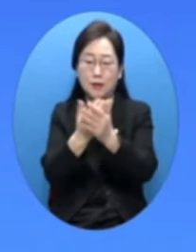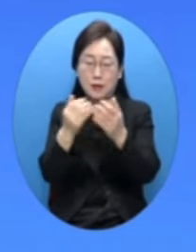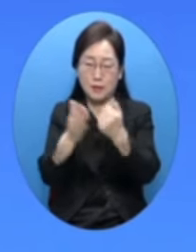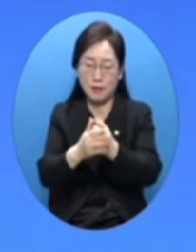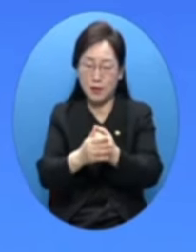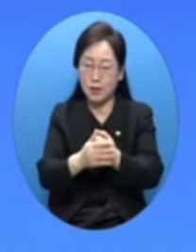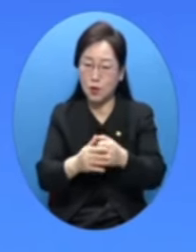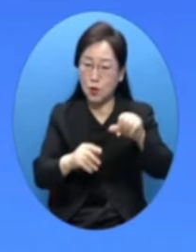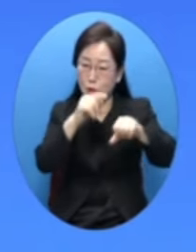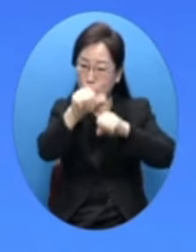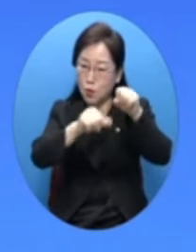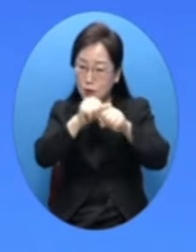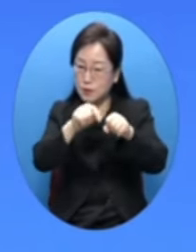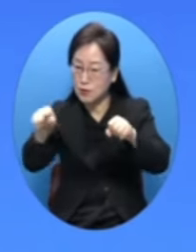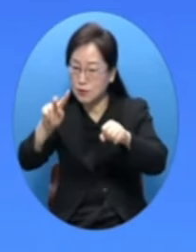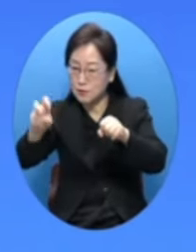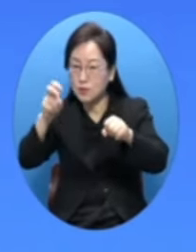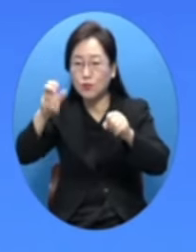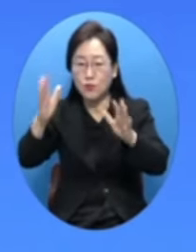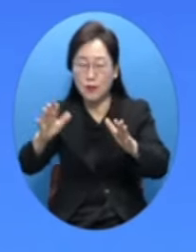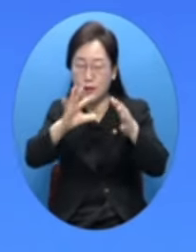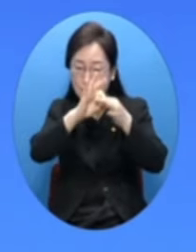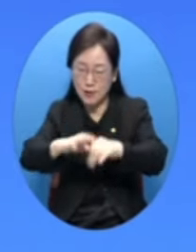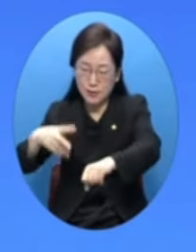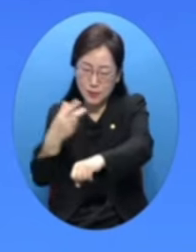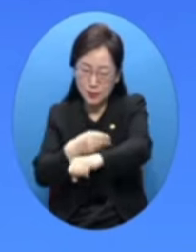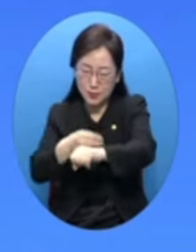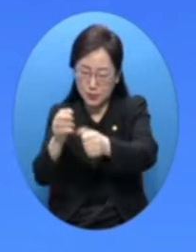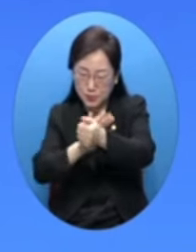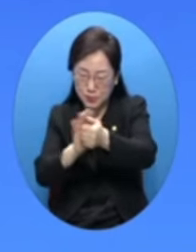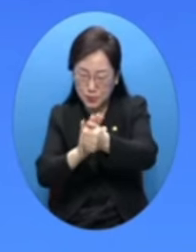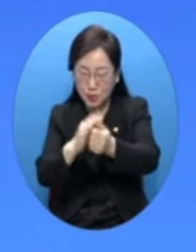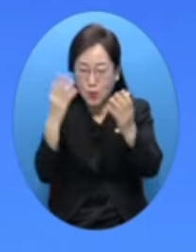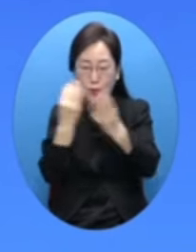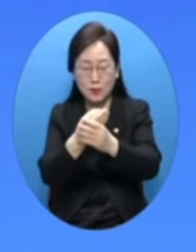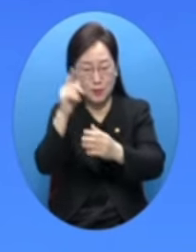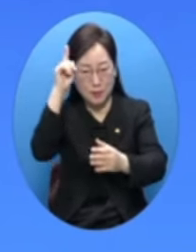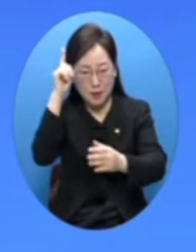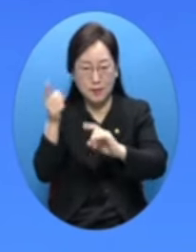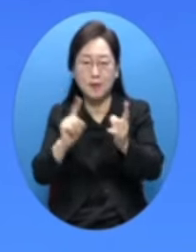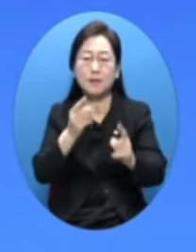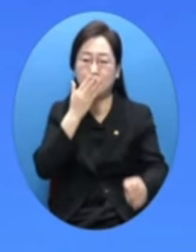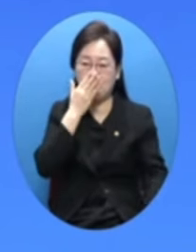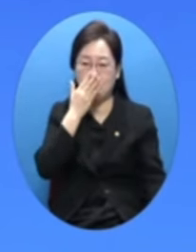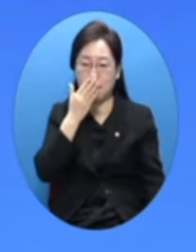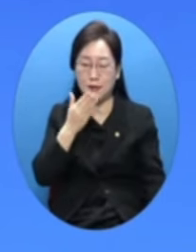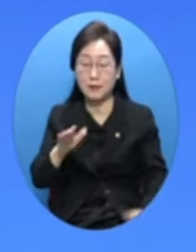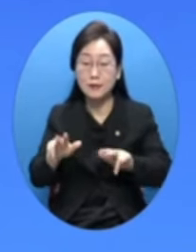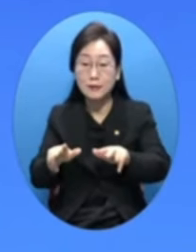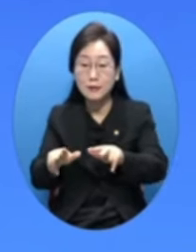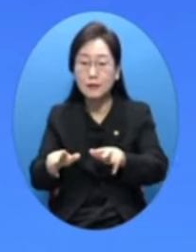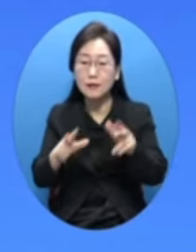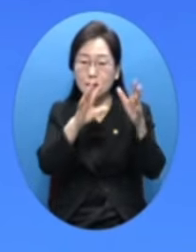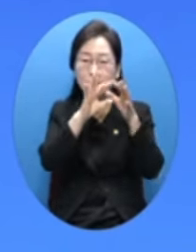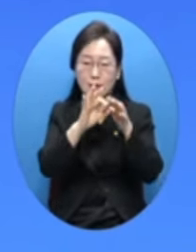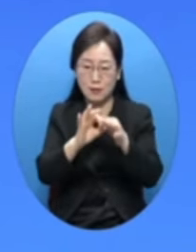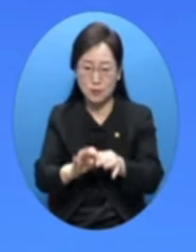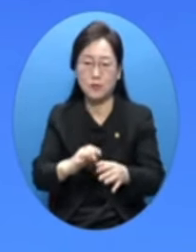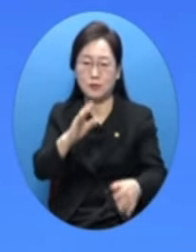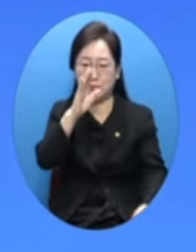계속 치료를 받으면 완치가 될 수 있습니다. 그러나 지금도 이 병이